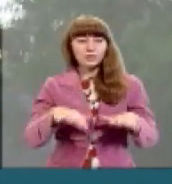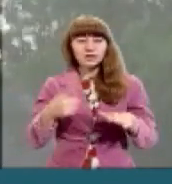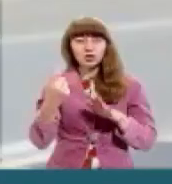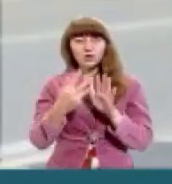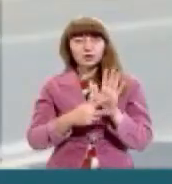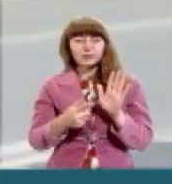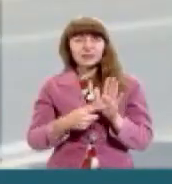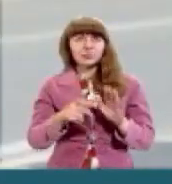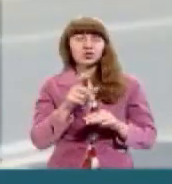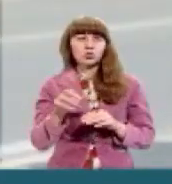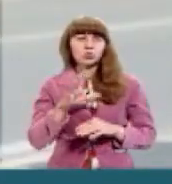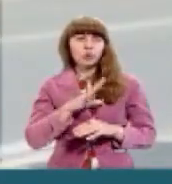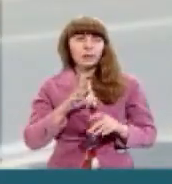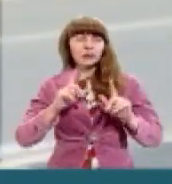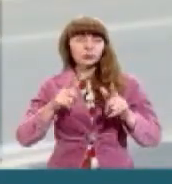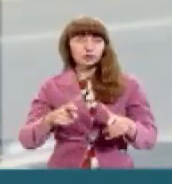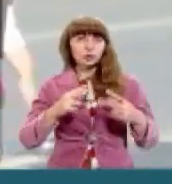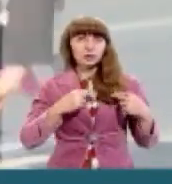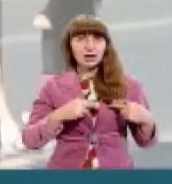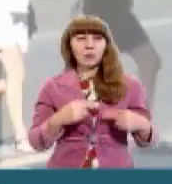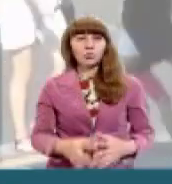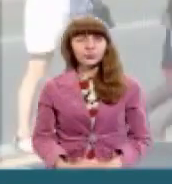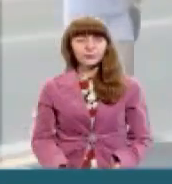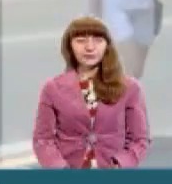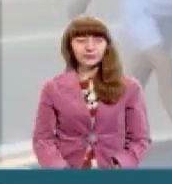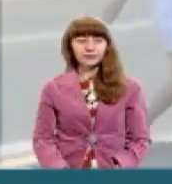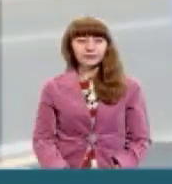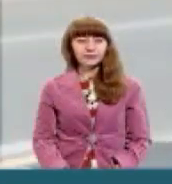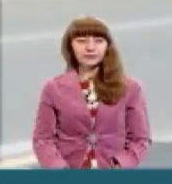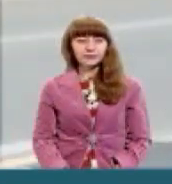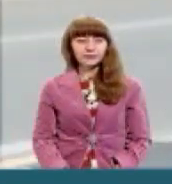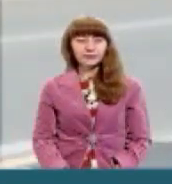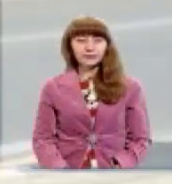187 человек уже трудоустроены джигитов телеканал Костанай